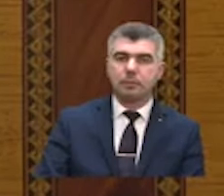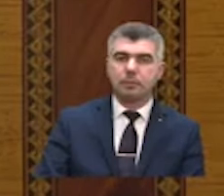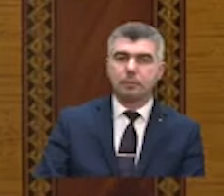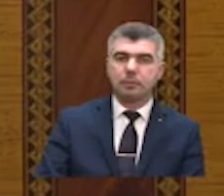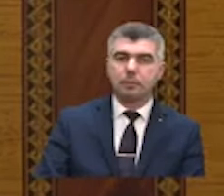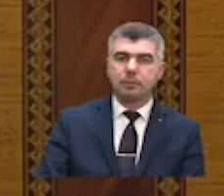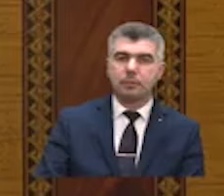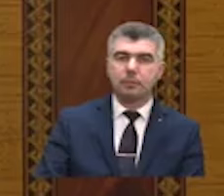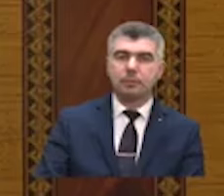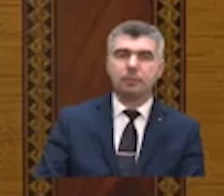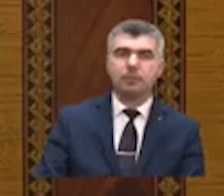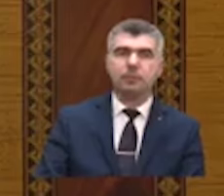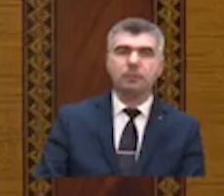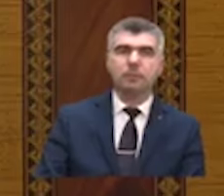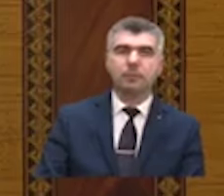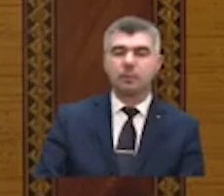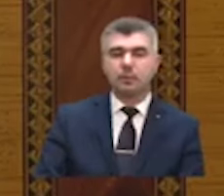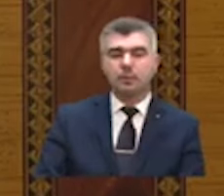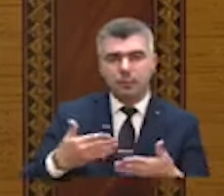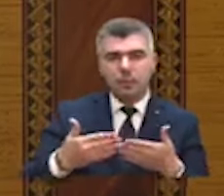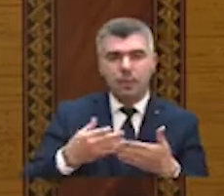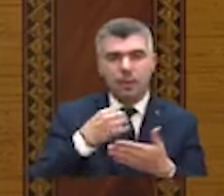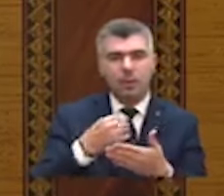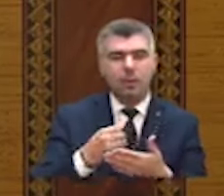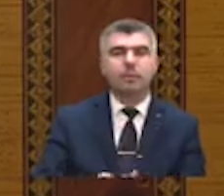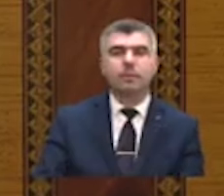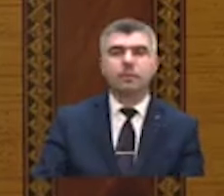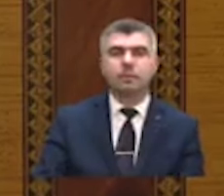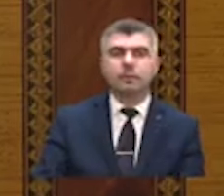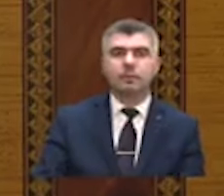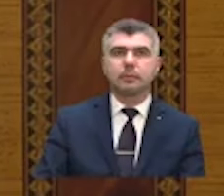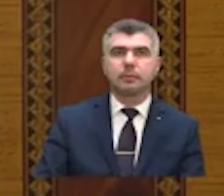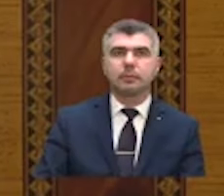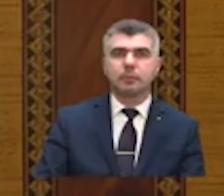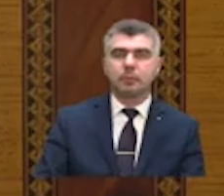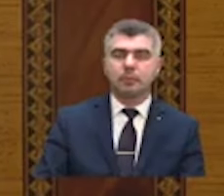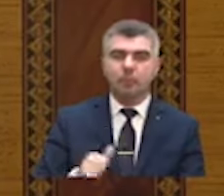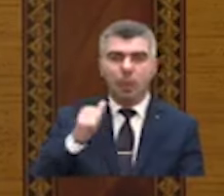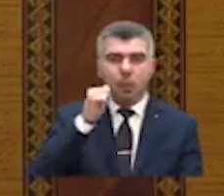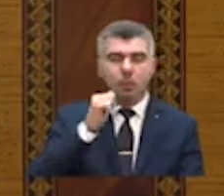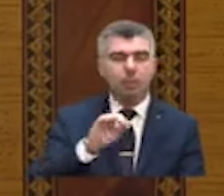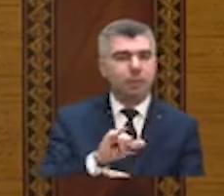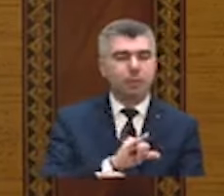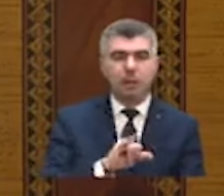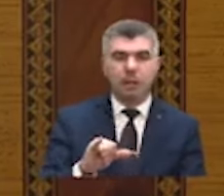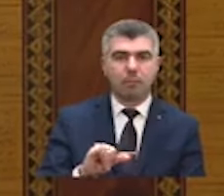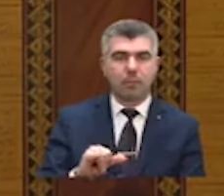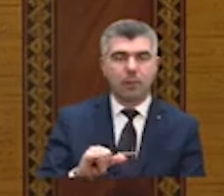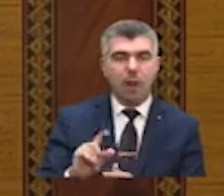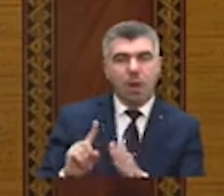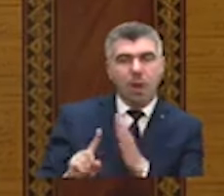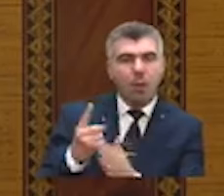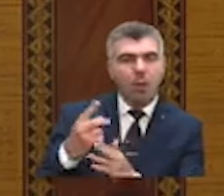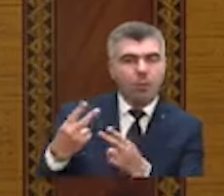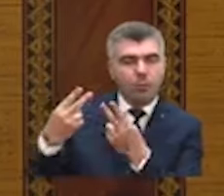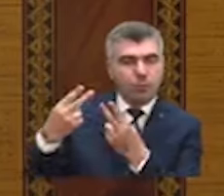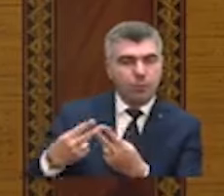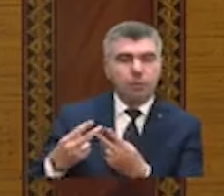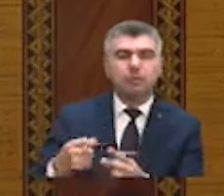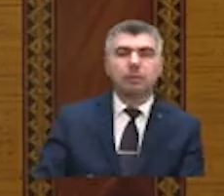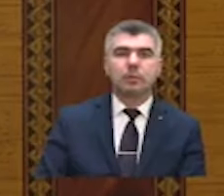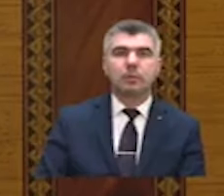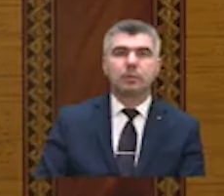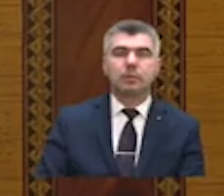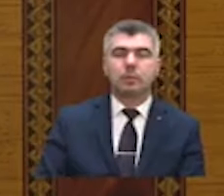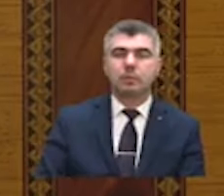ريت وحنا اولا ماكن كذبو نهار اللي جينا قلنا